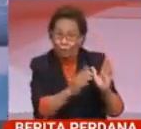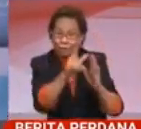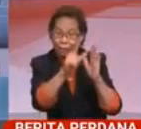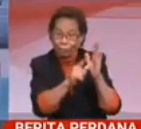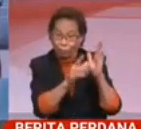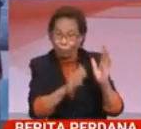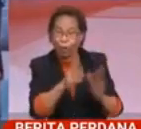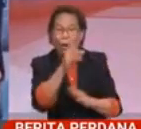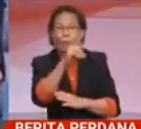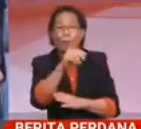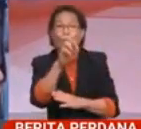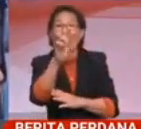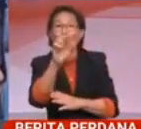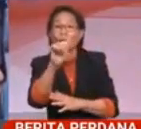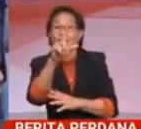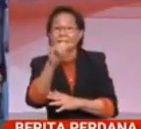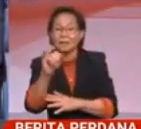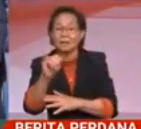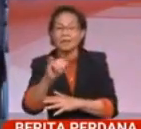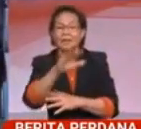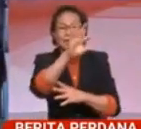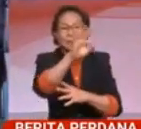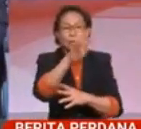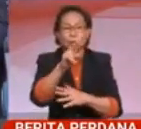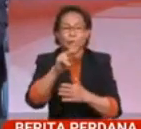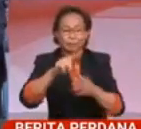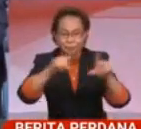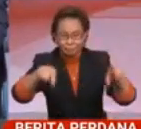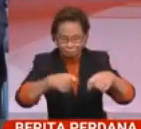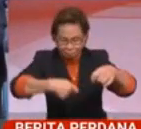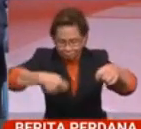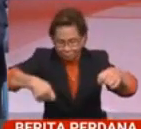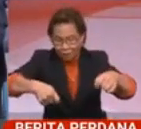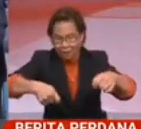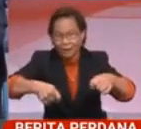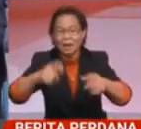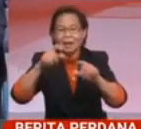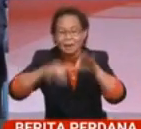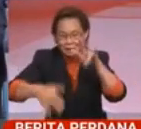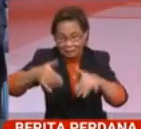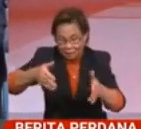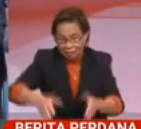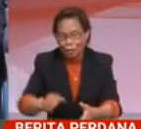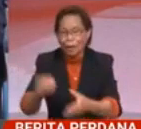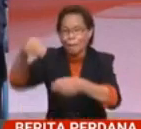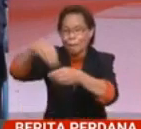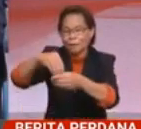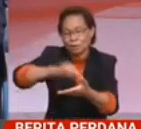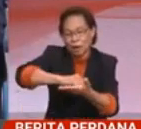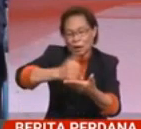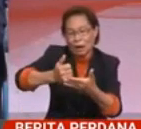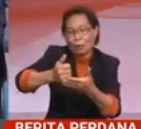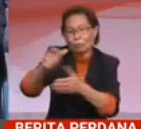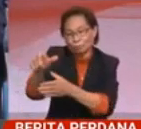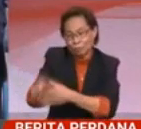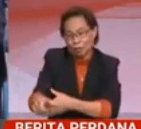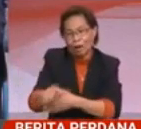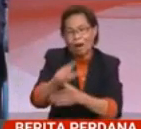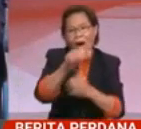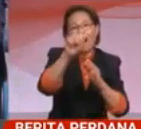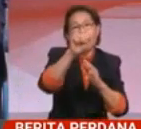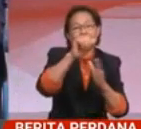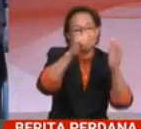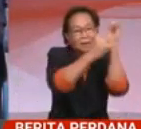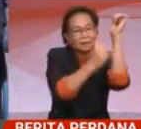muralidharan dan menyerahkan 92c kepada kerani Nya juga dimasukkan kedalam account pelanggannya yaitu Yayasan al-falah